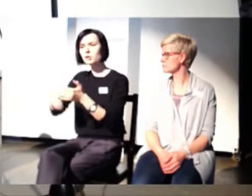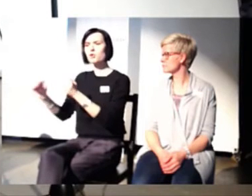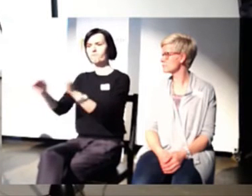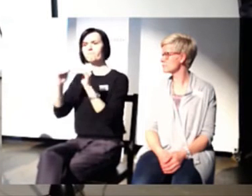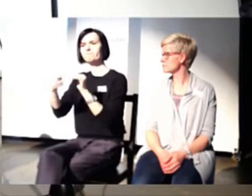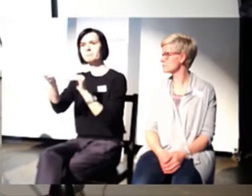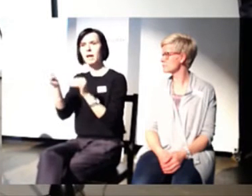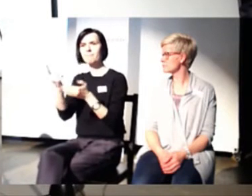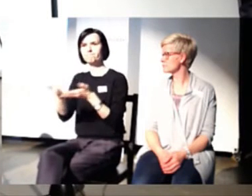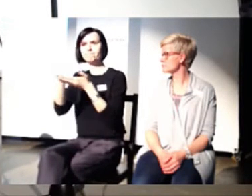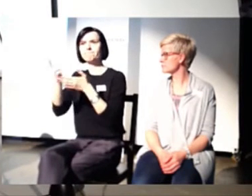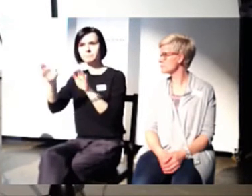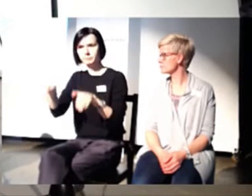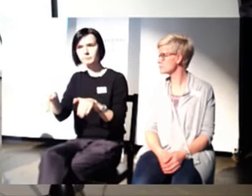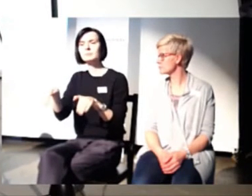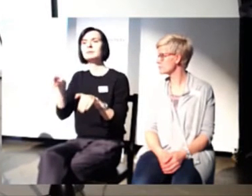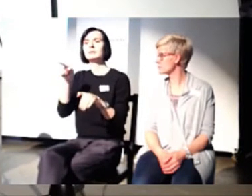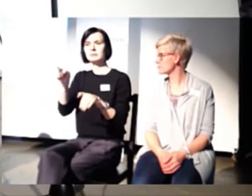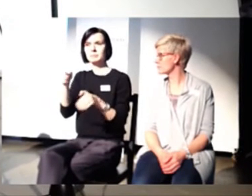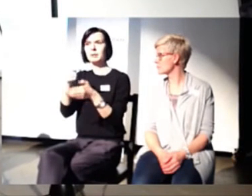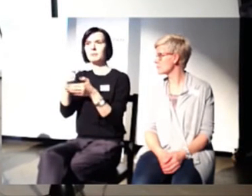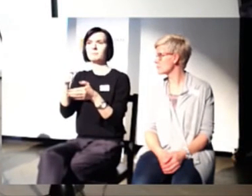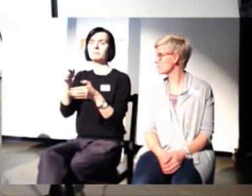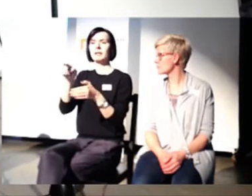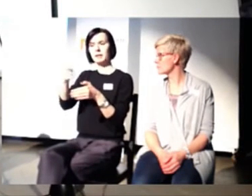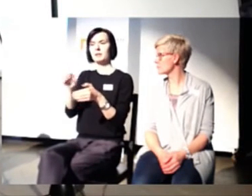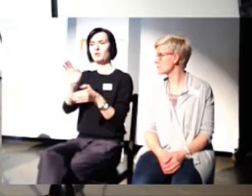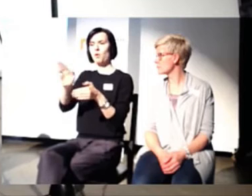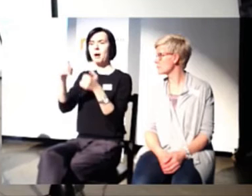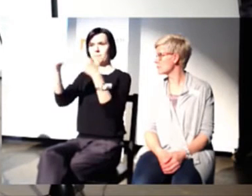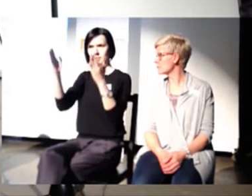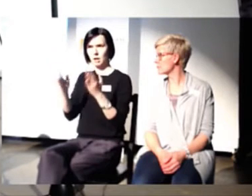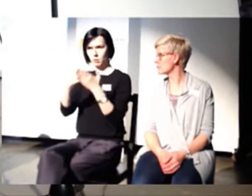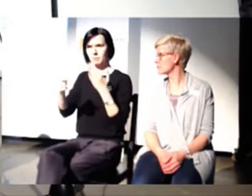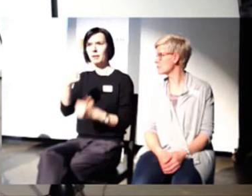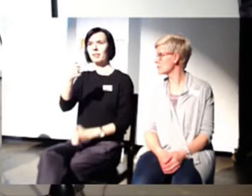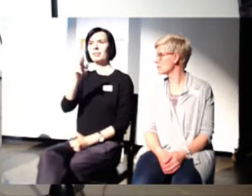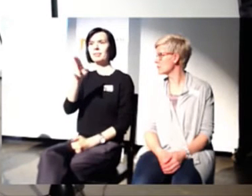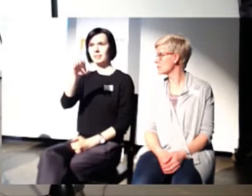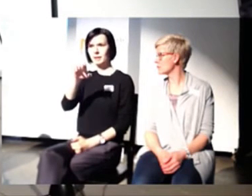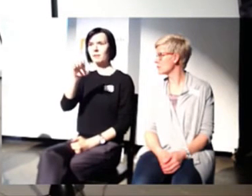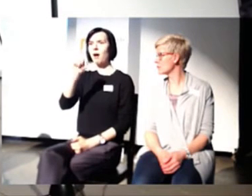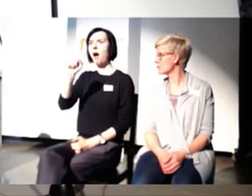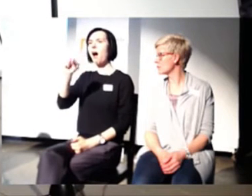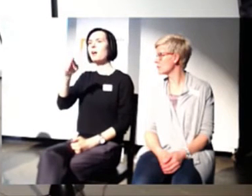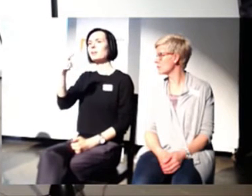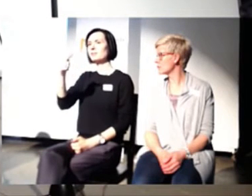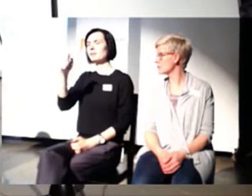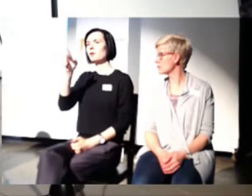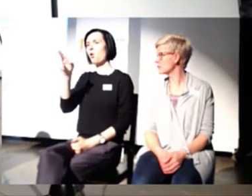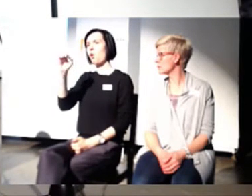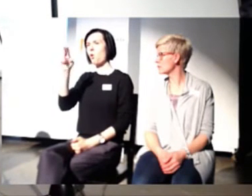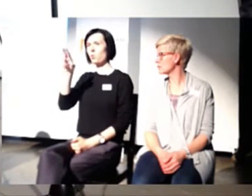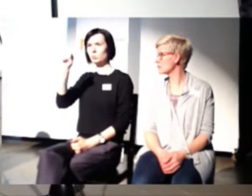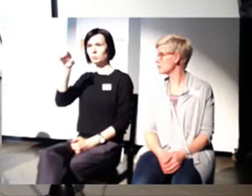semmoinen kuin The Art House -taidetalo Wakefieldissä. Taisi olla Leeds, semmoinen iso,